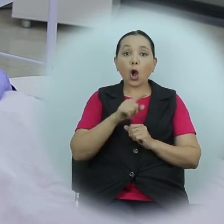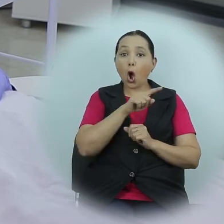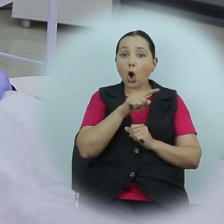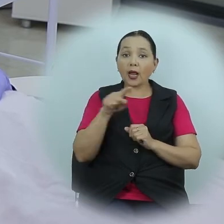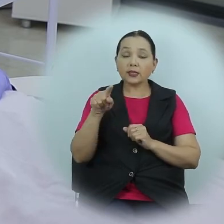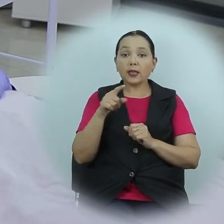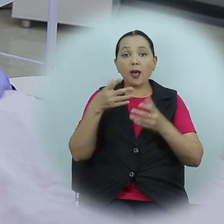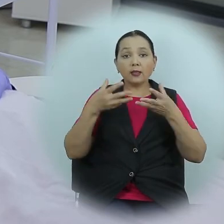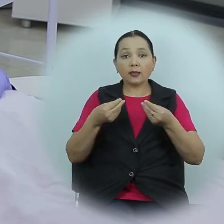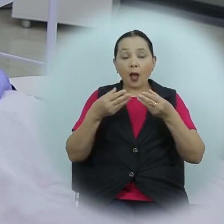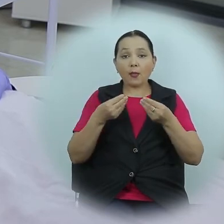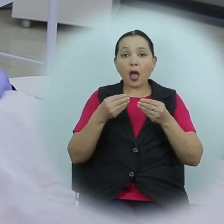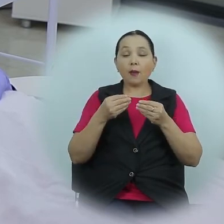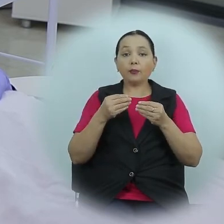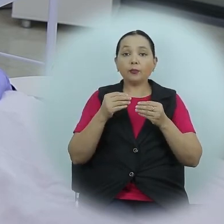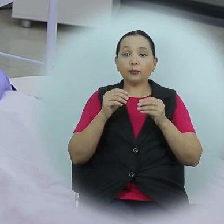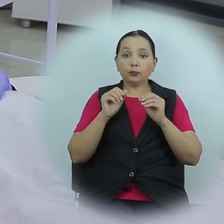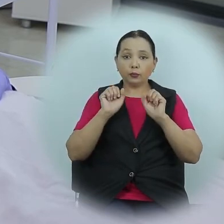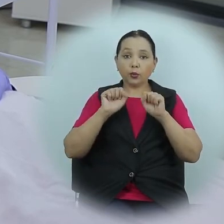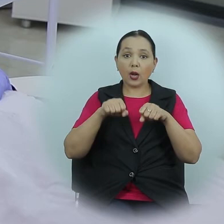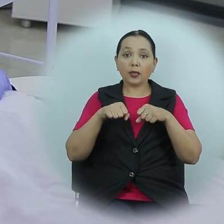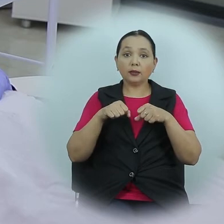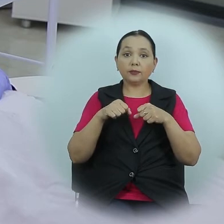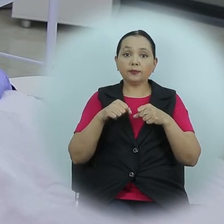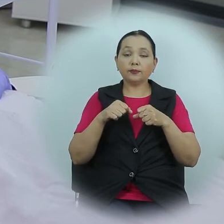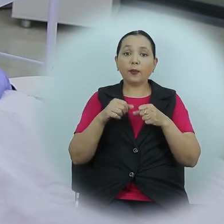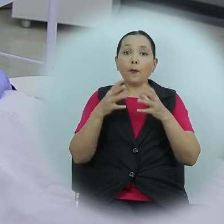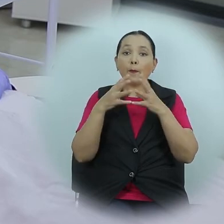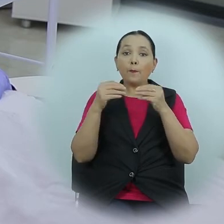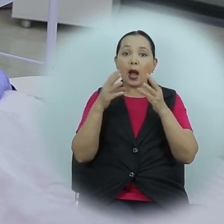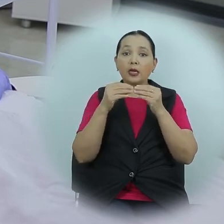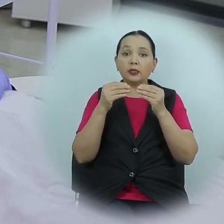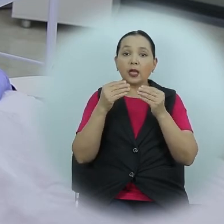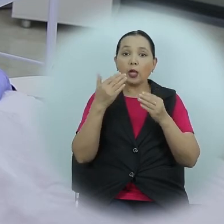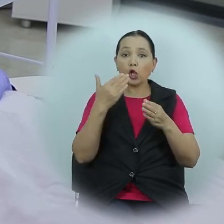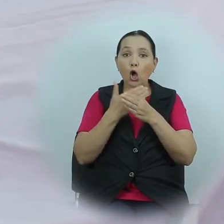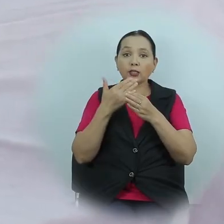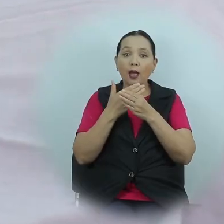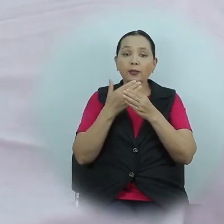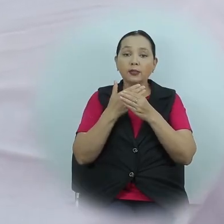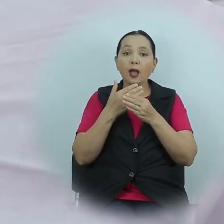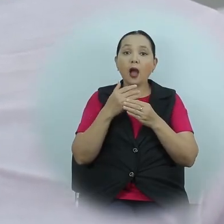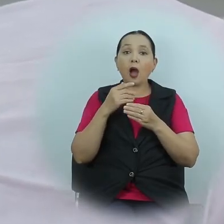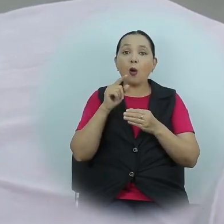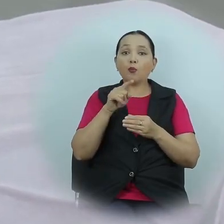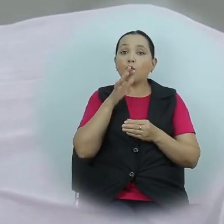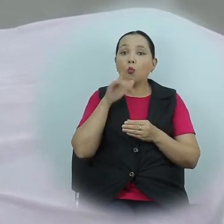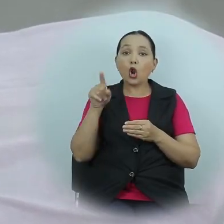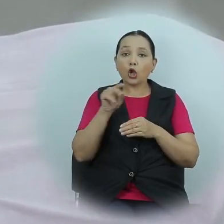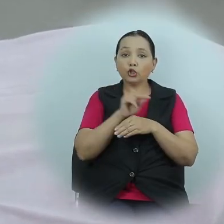Orasida namlab tursa ham bo'ladi. Paxta yordamida. Bu